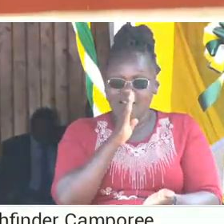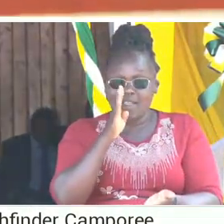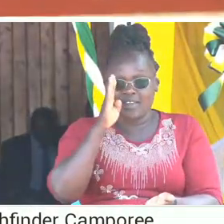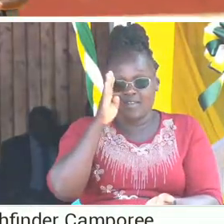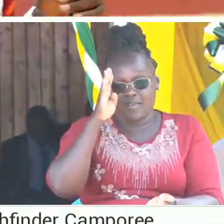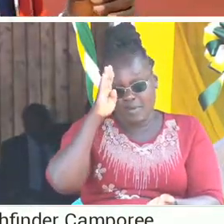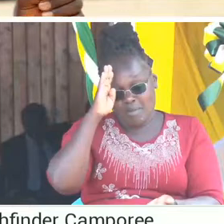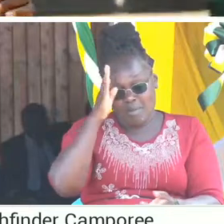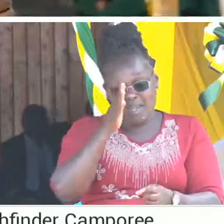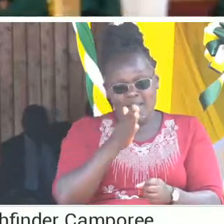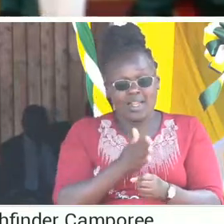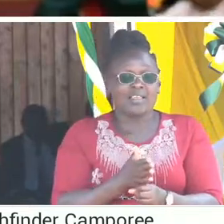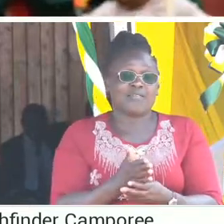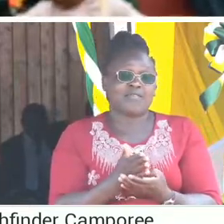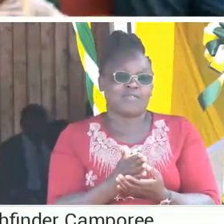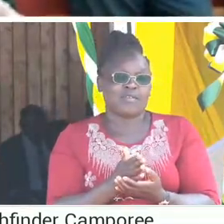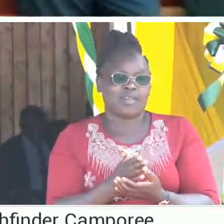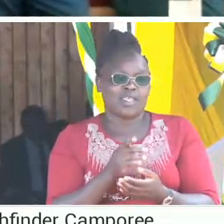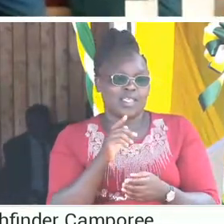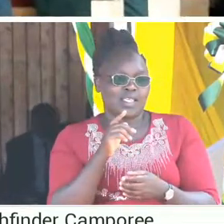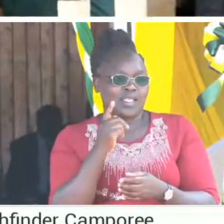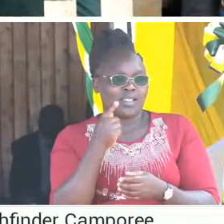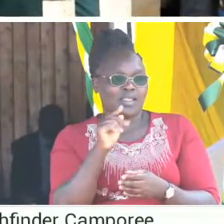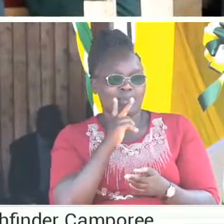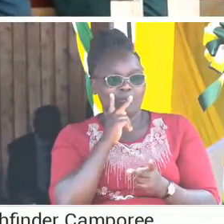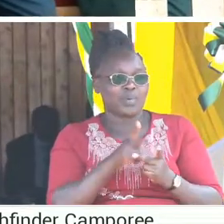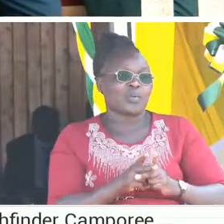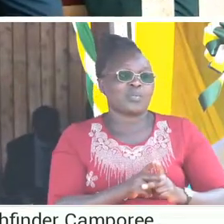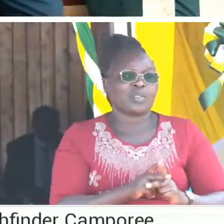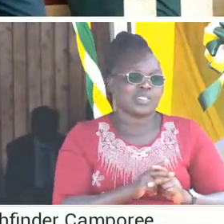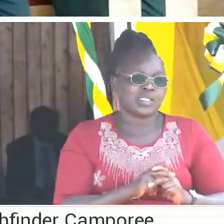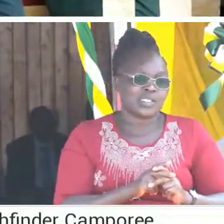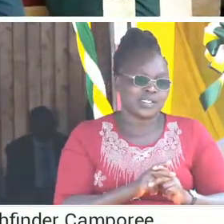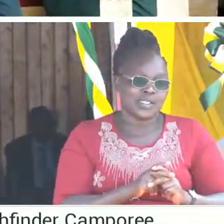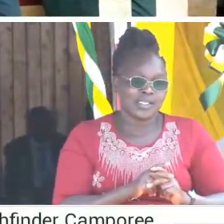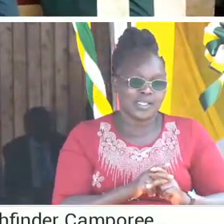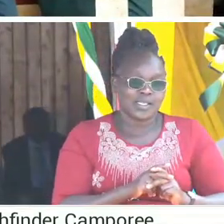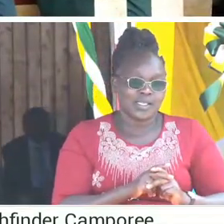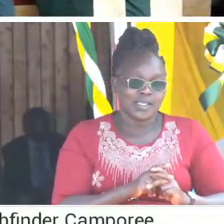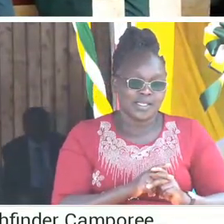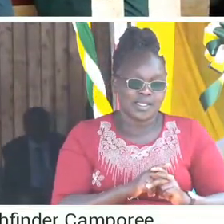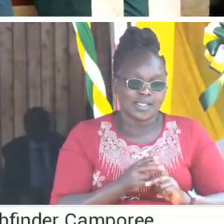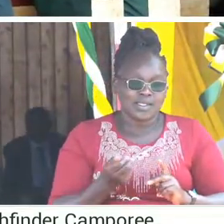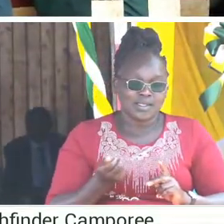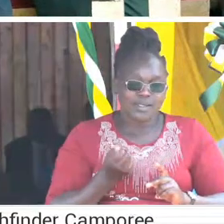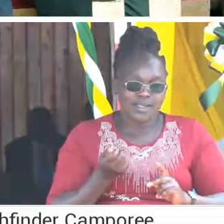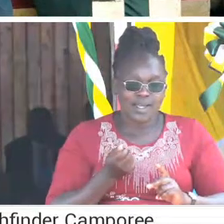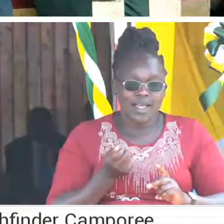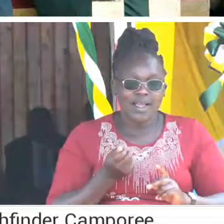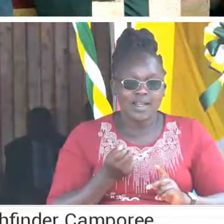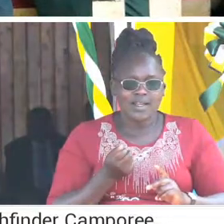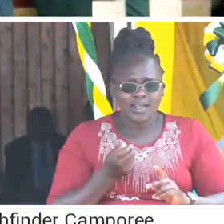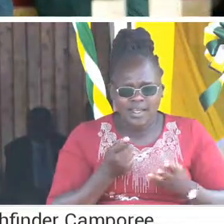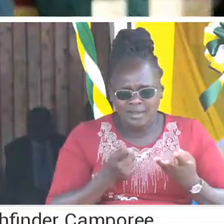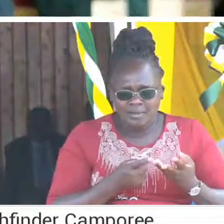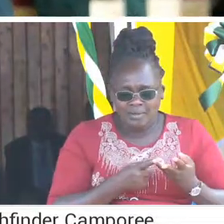believe the promise. Mtoto akawa moshi imemzidi, akaanza kukoa. One, nisaidie kuhesabu, nisaidie.